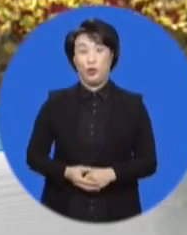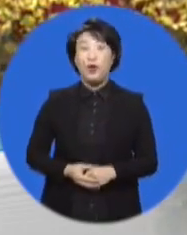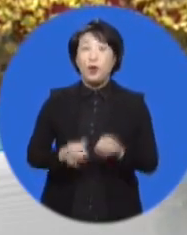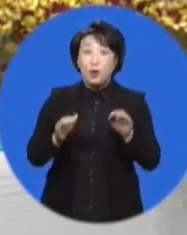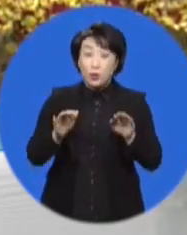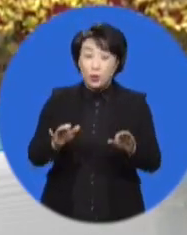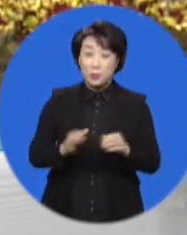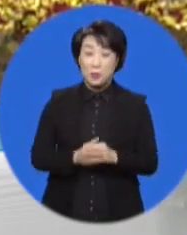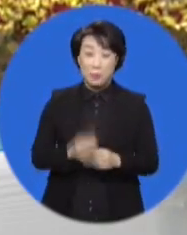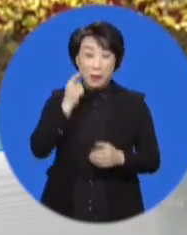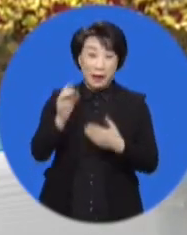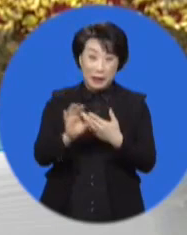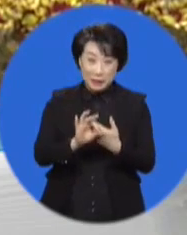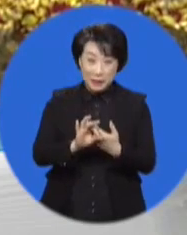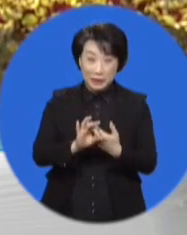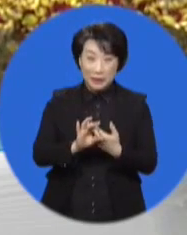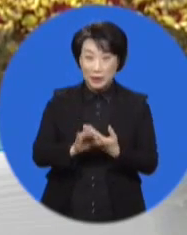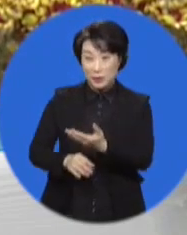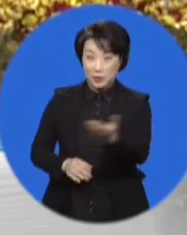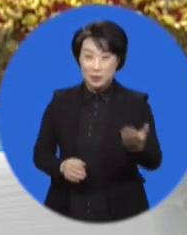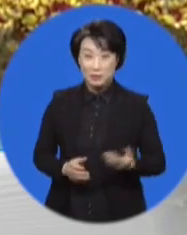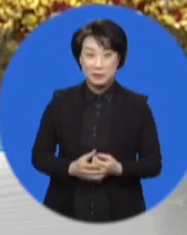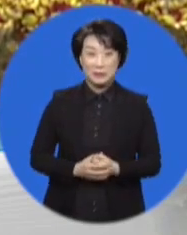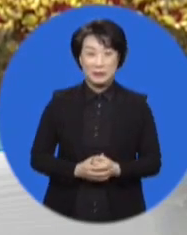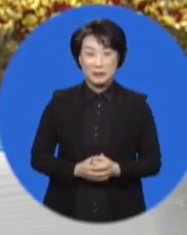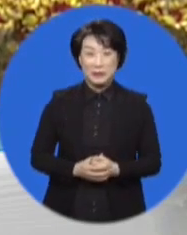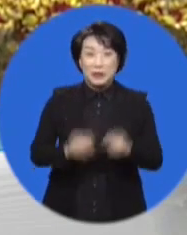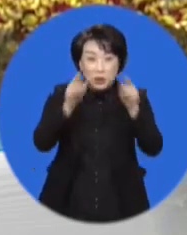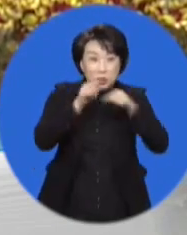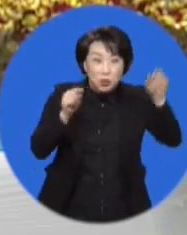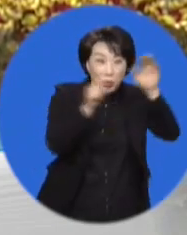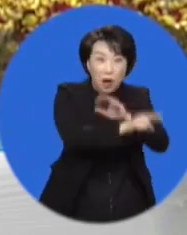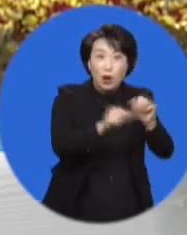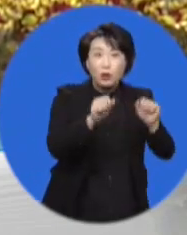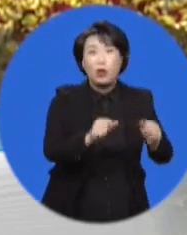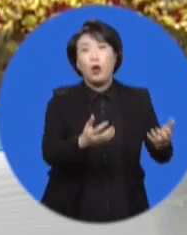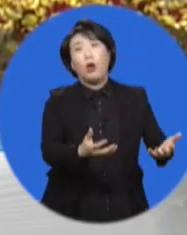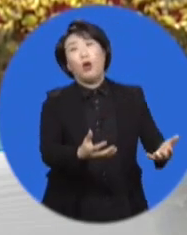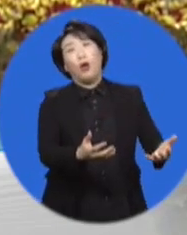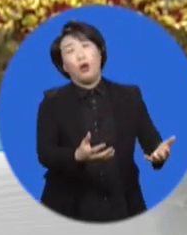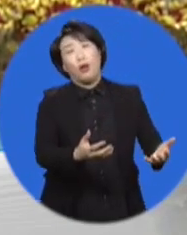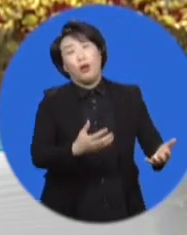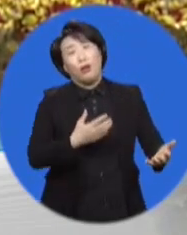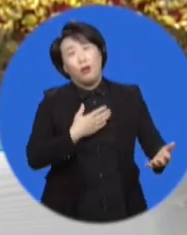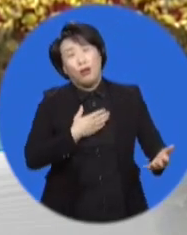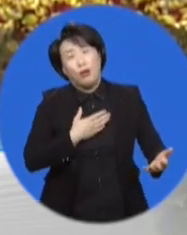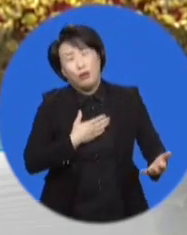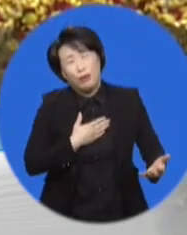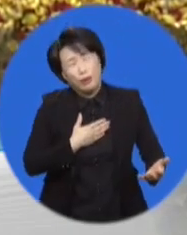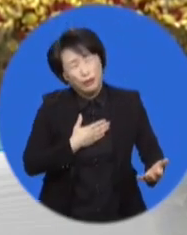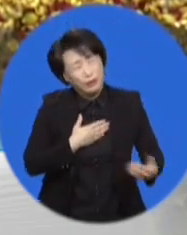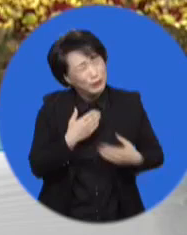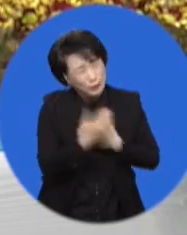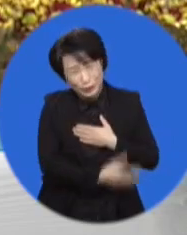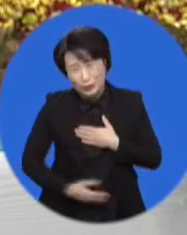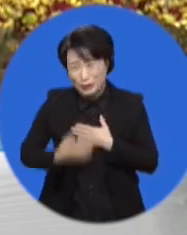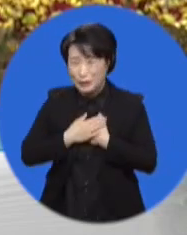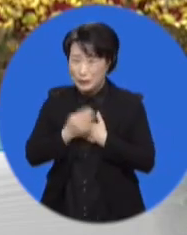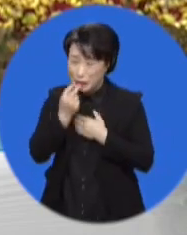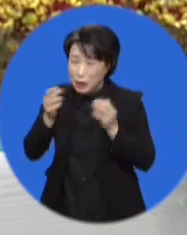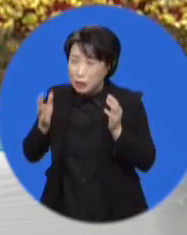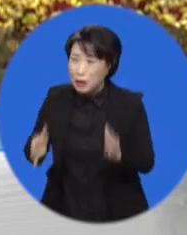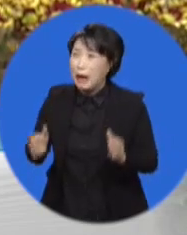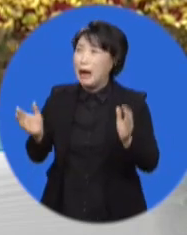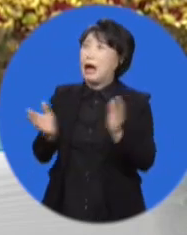그러면 만약에 여러분들이 지옥가 있다. 그러면 육신이 있을 때